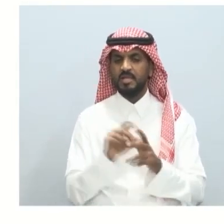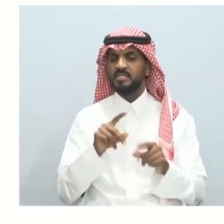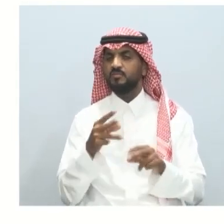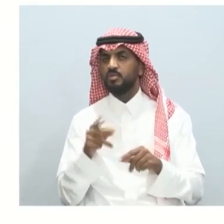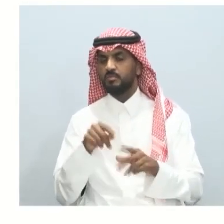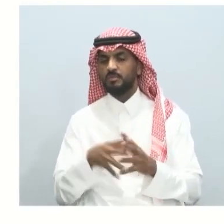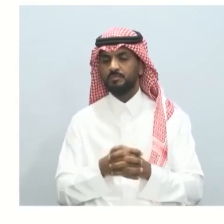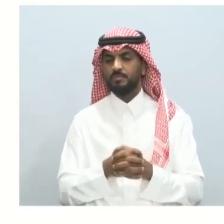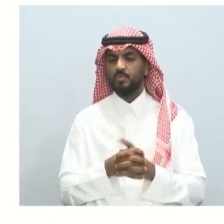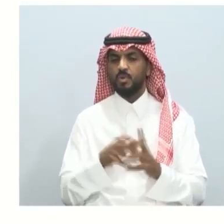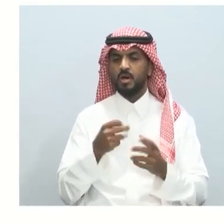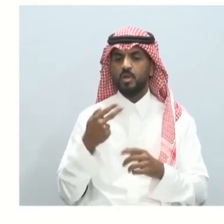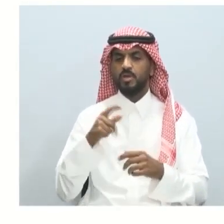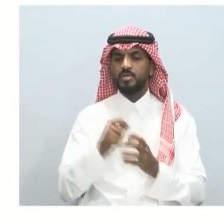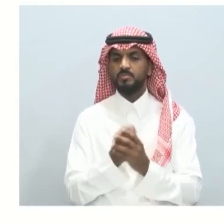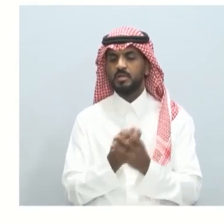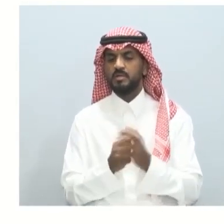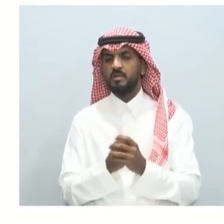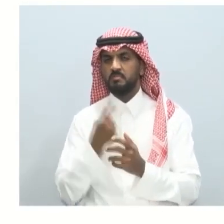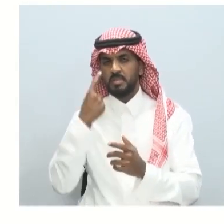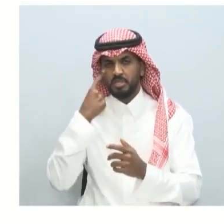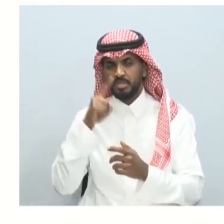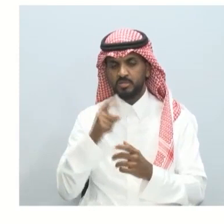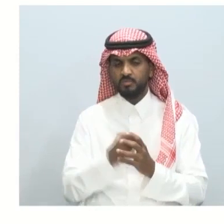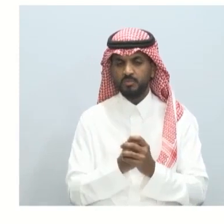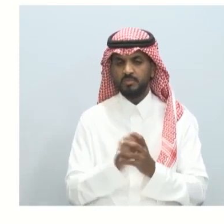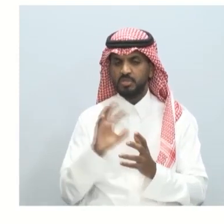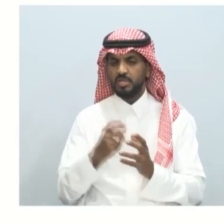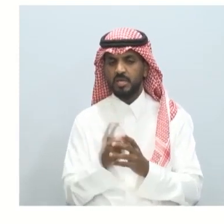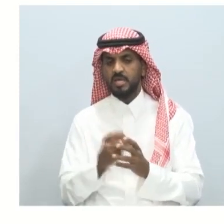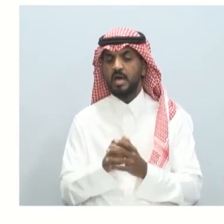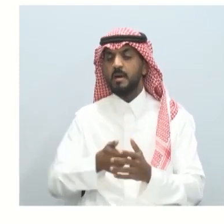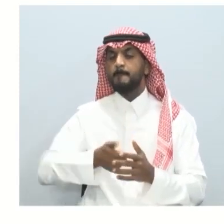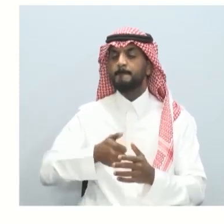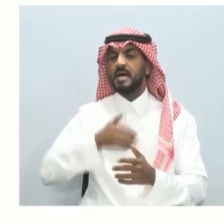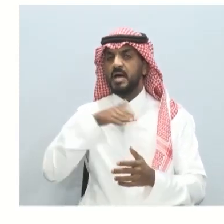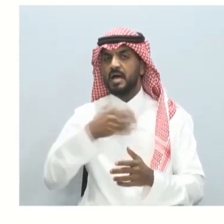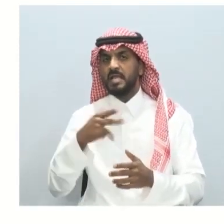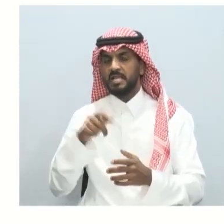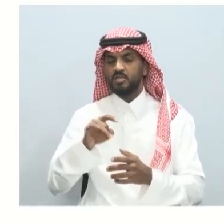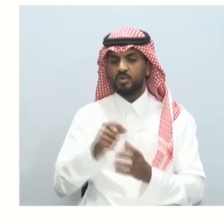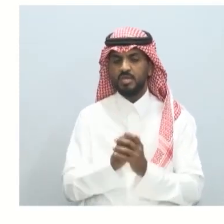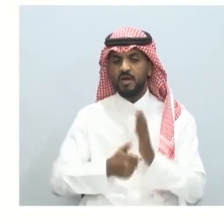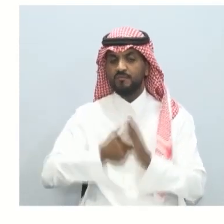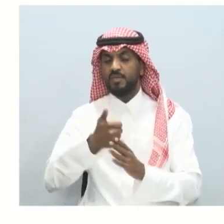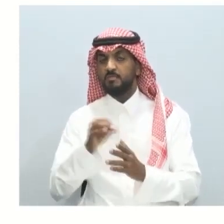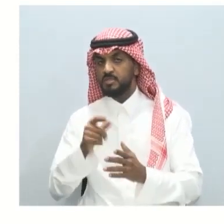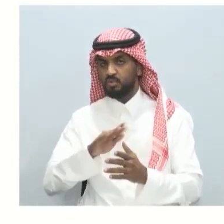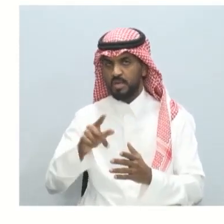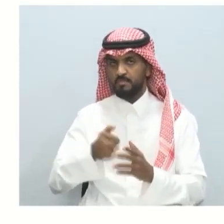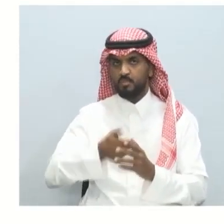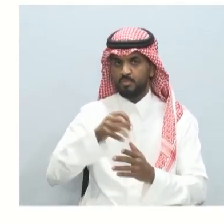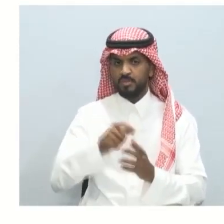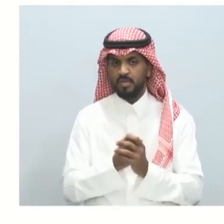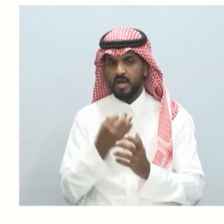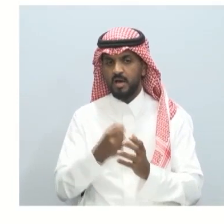مثله وقال له عياش بن القاسم باي شيء تزعمون ان ابا علي الاسوار افضل من سلام ابي المنذر